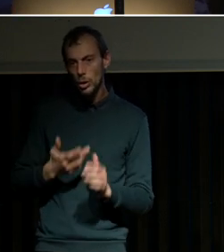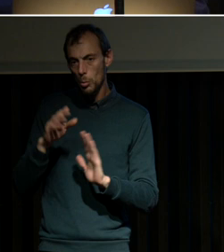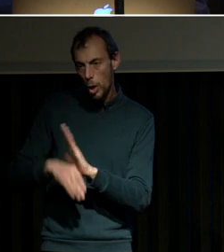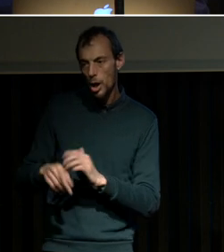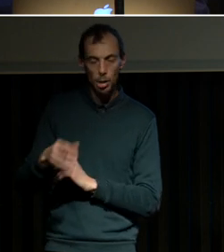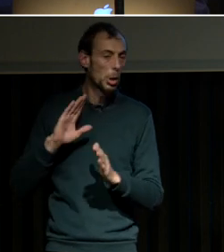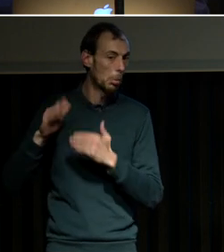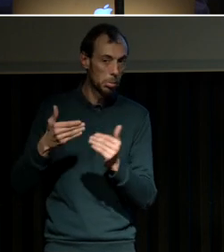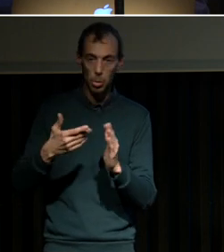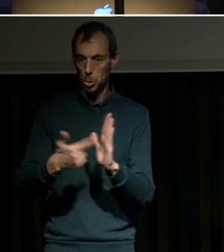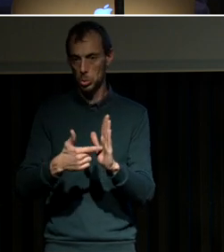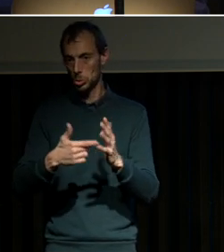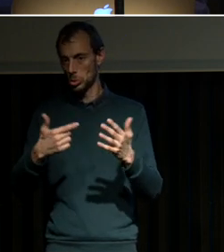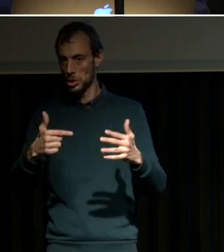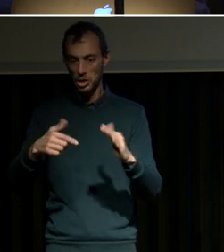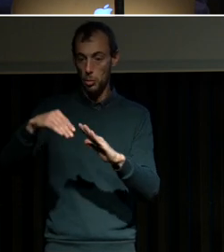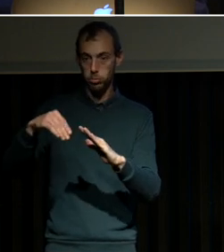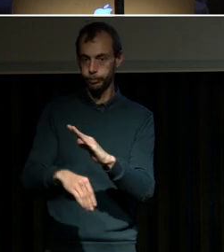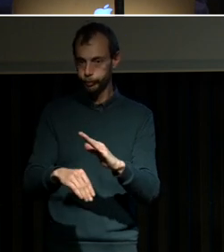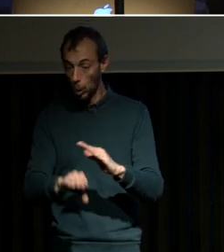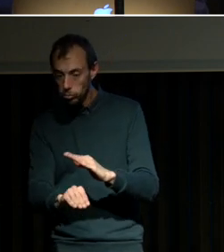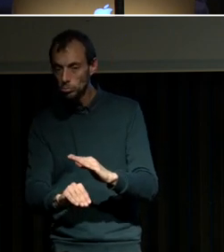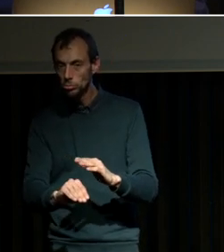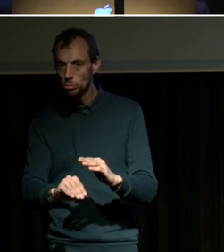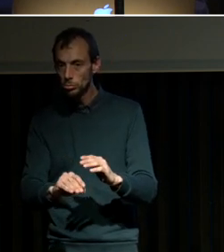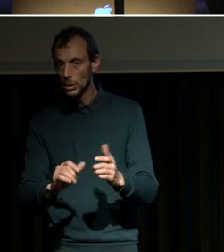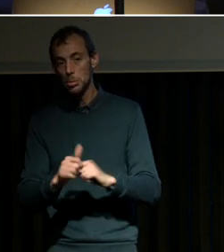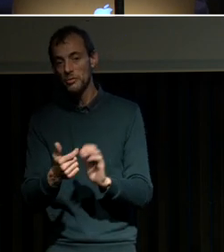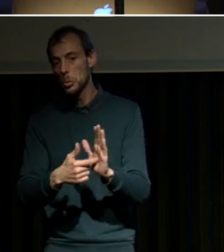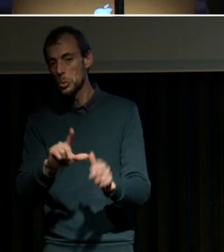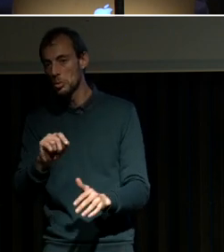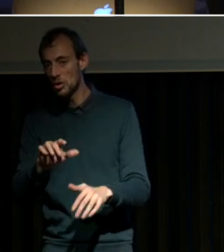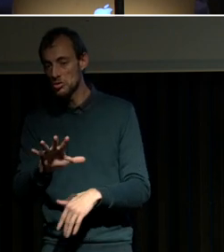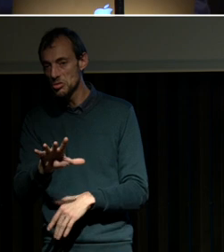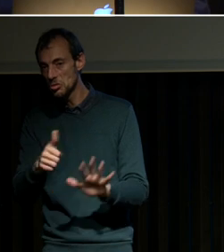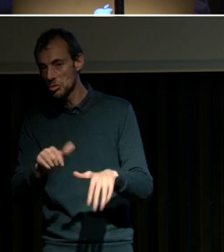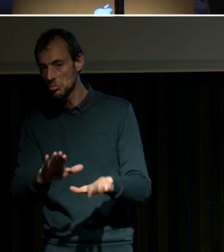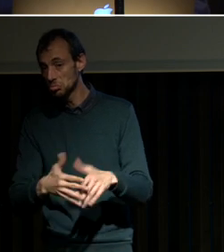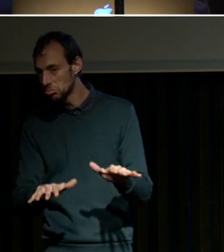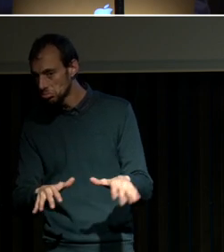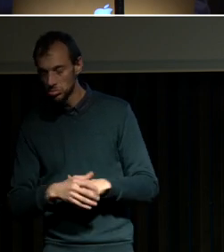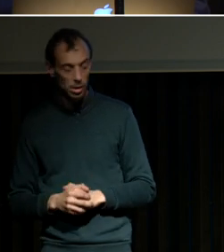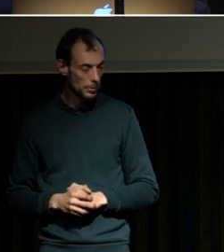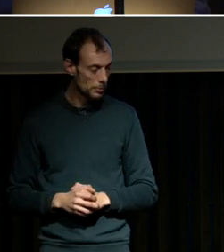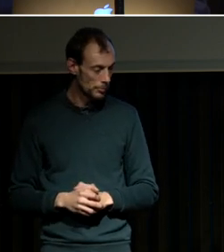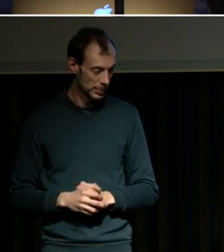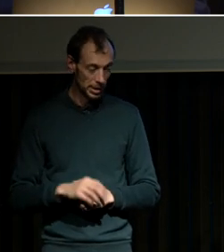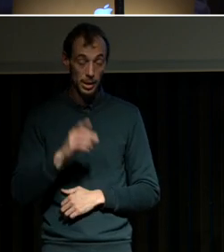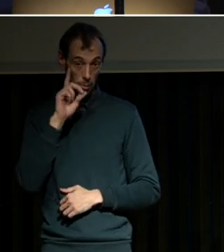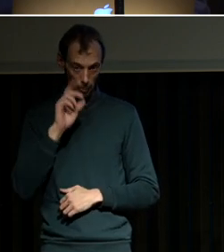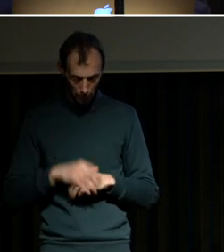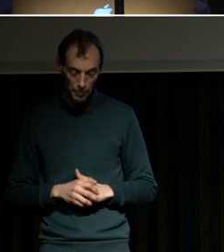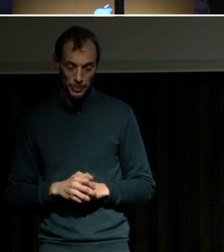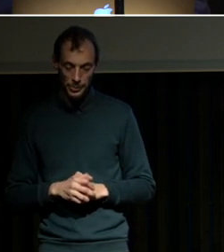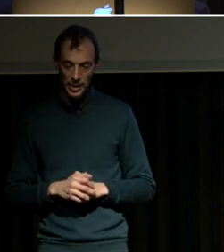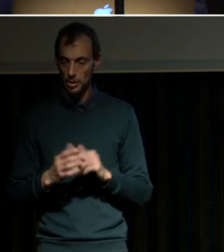il y en a presque plus. Et en 2020, il y en a eu 5 ou 6. Pourquoi ? Parce qu'en